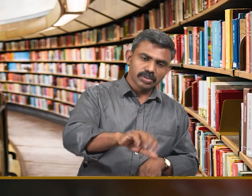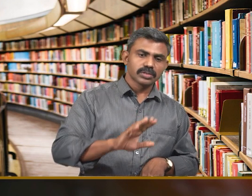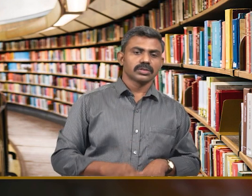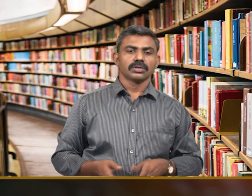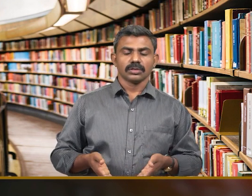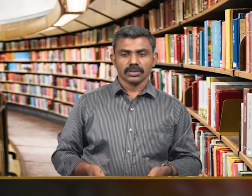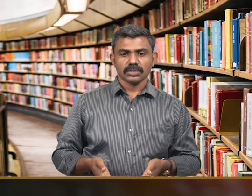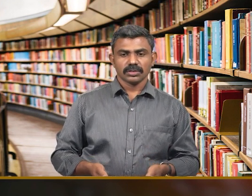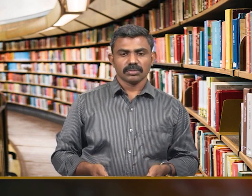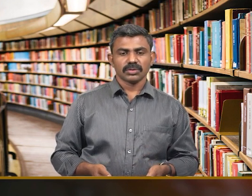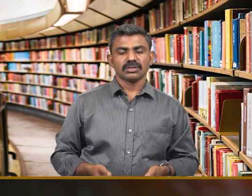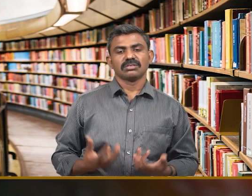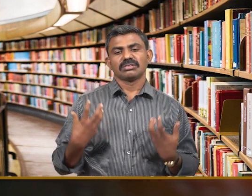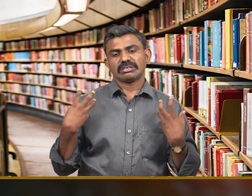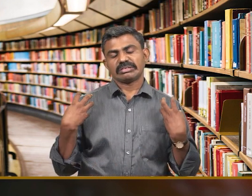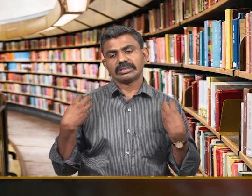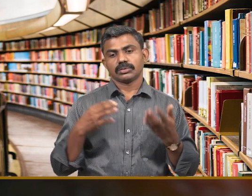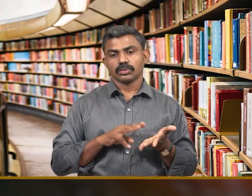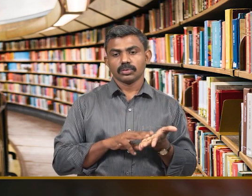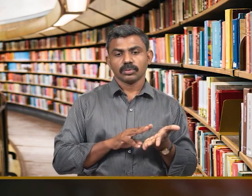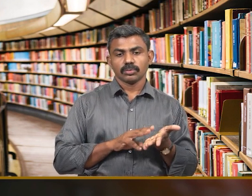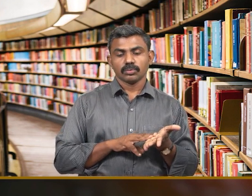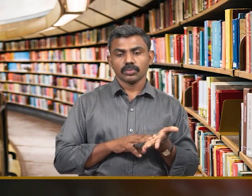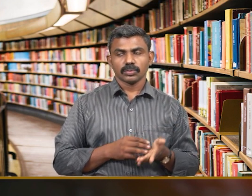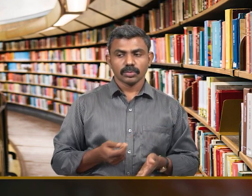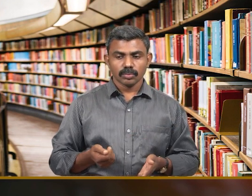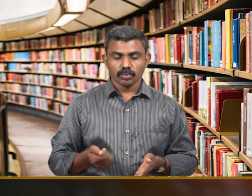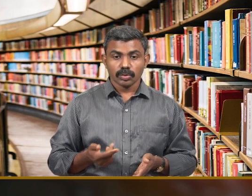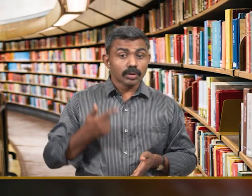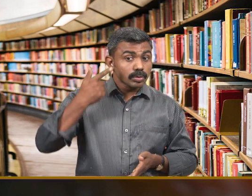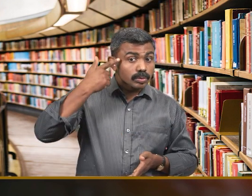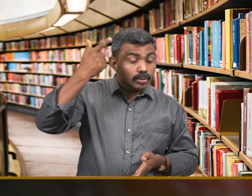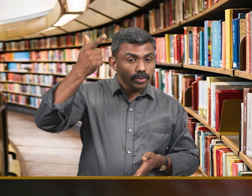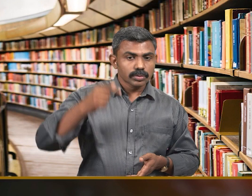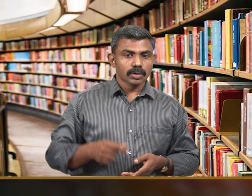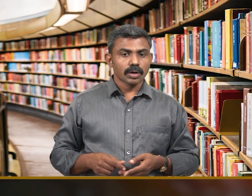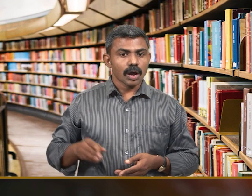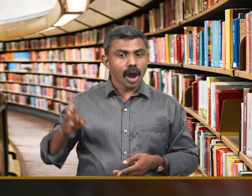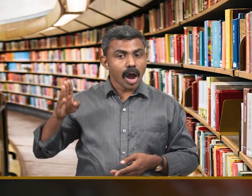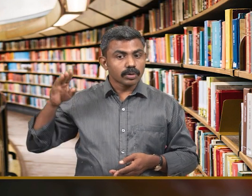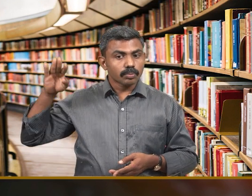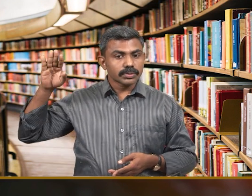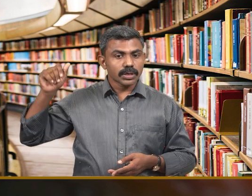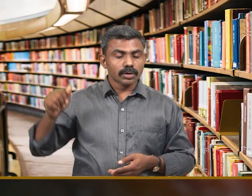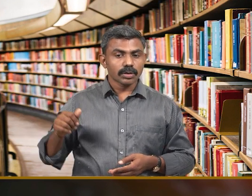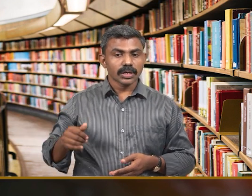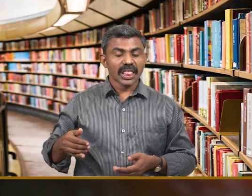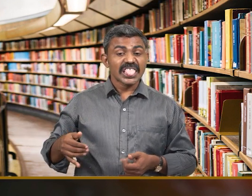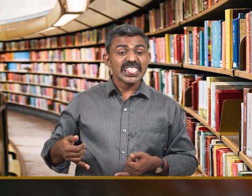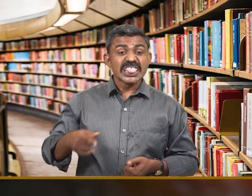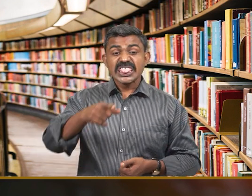இந்த மாதிரி தோல்வி நேரத்தில் முசோலின் என்ன பண்ணுறாரு, ஒரு பொருளாதார பேரரசர் நிறுவனம் பொருட்டு என்ன பண்ணால், 1936 எத்தியோப்பியா